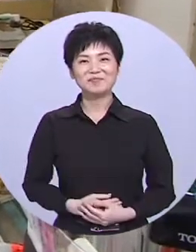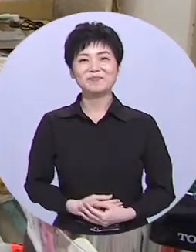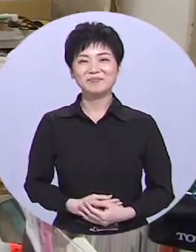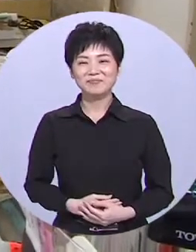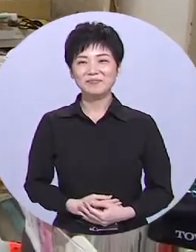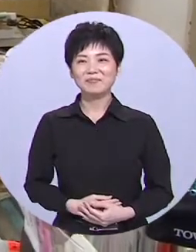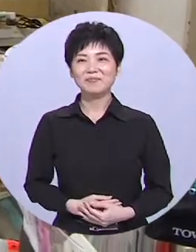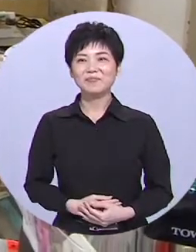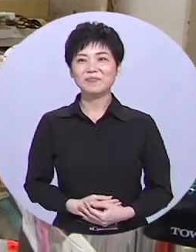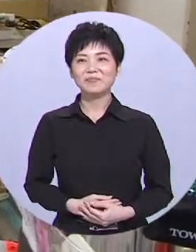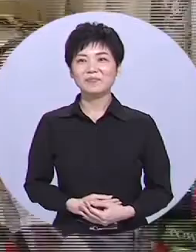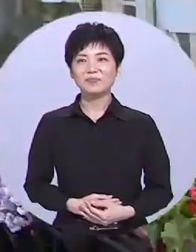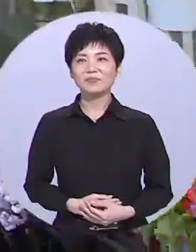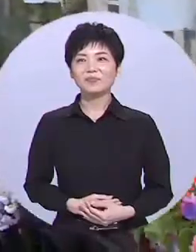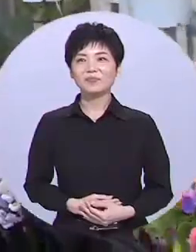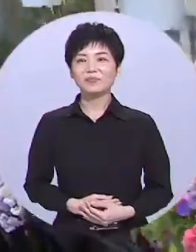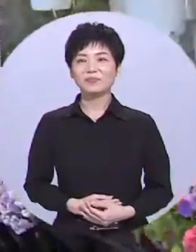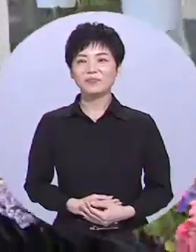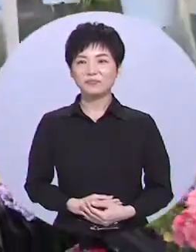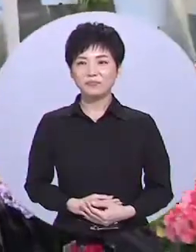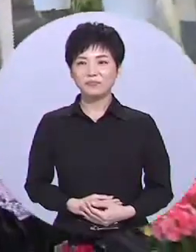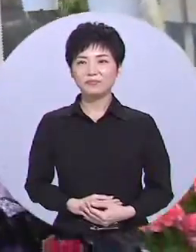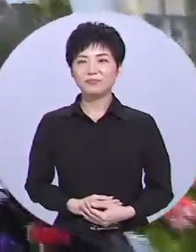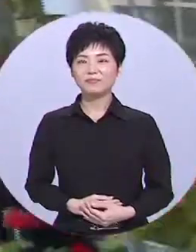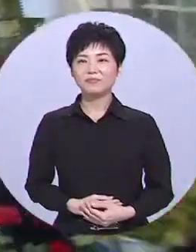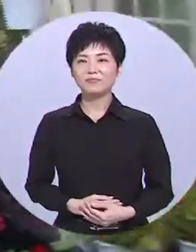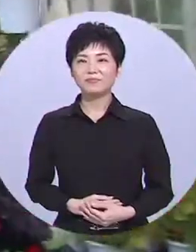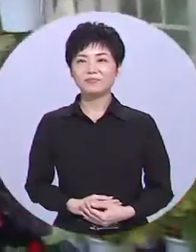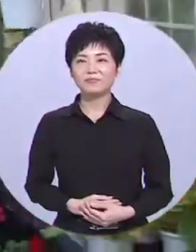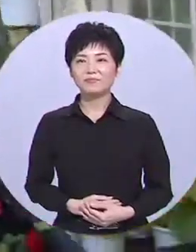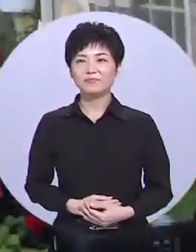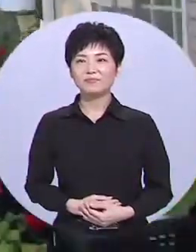みです。 い